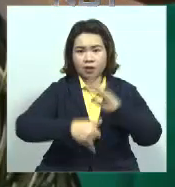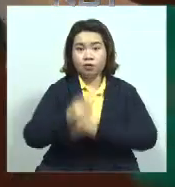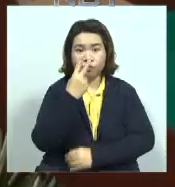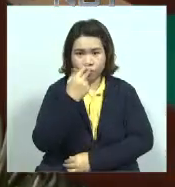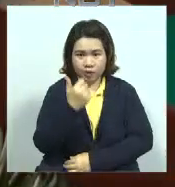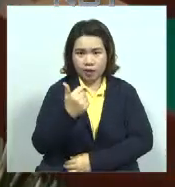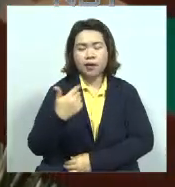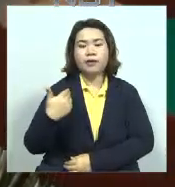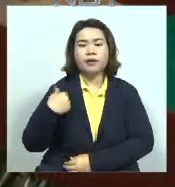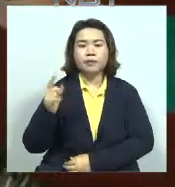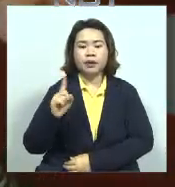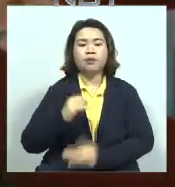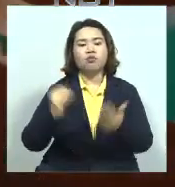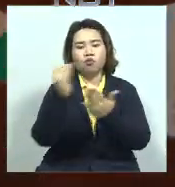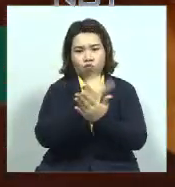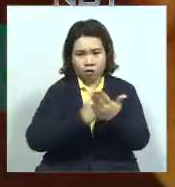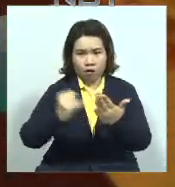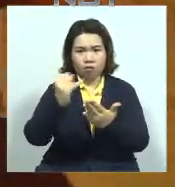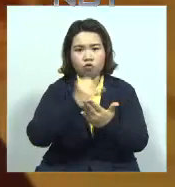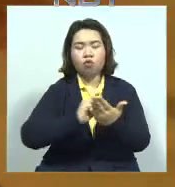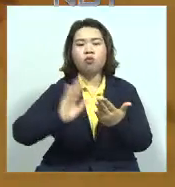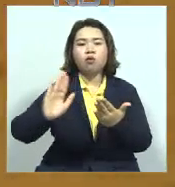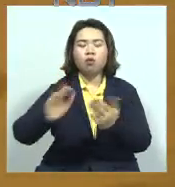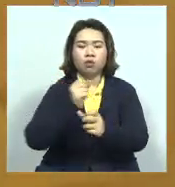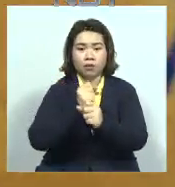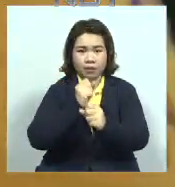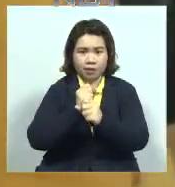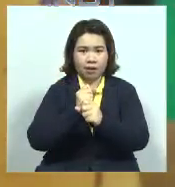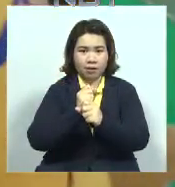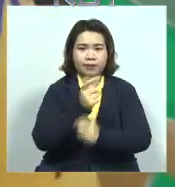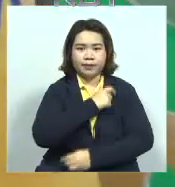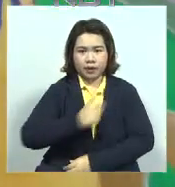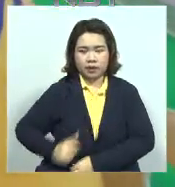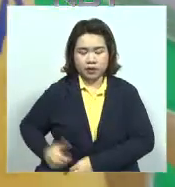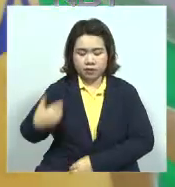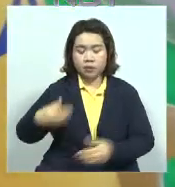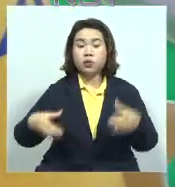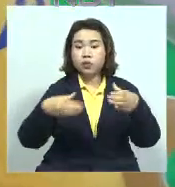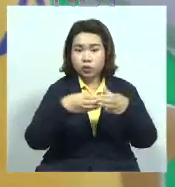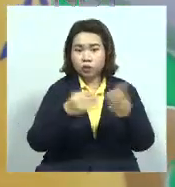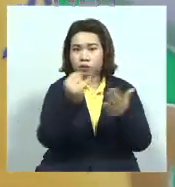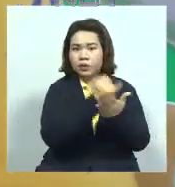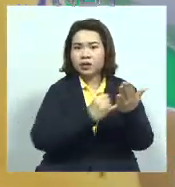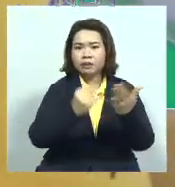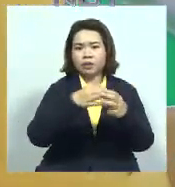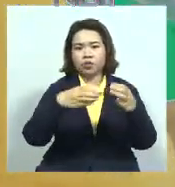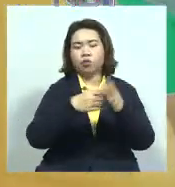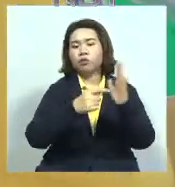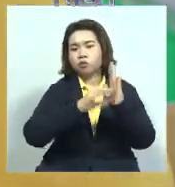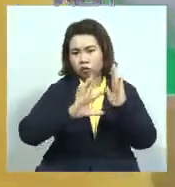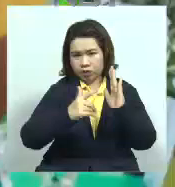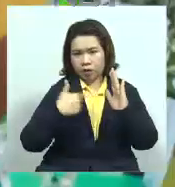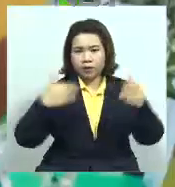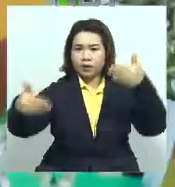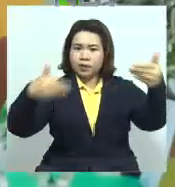ยังมีการวาดภาพพระราชกรณียกิจจากกลุ่มคนศิลป์เมืองชัยภูมิที่นำมาจัด